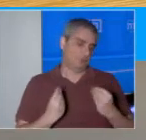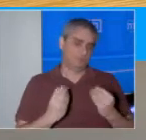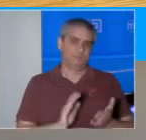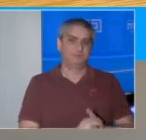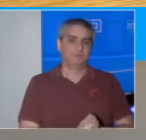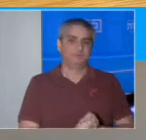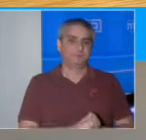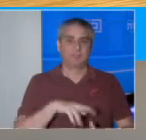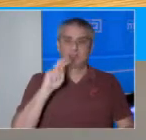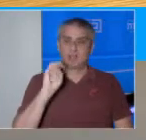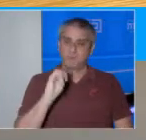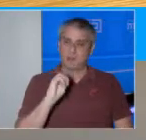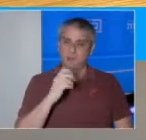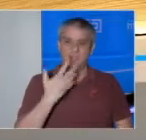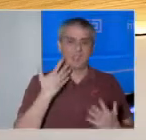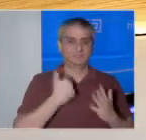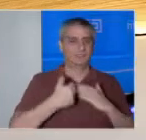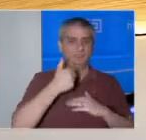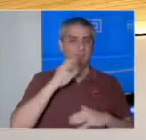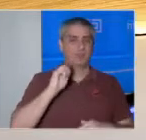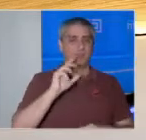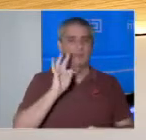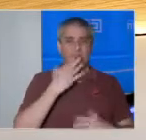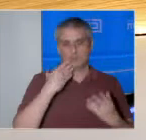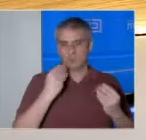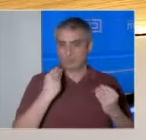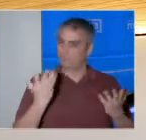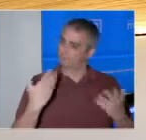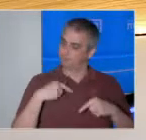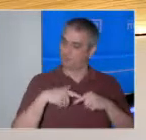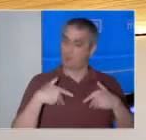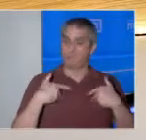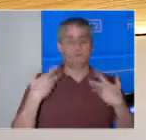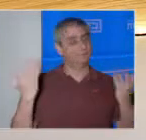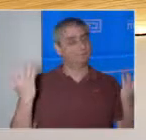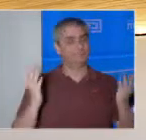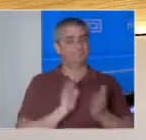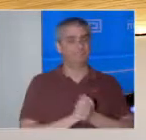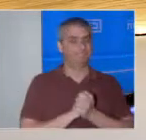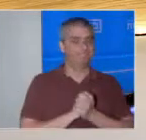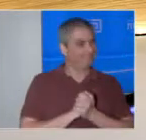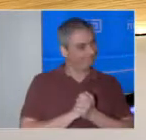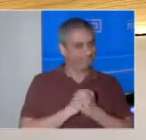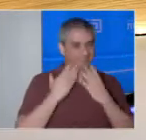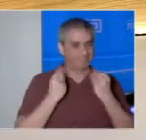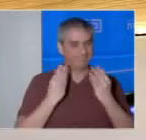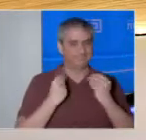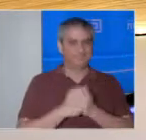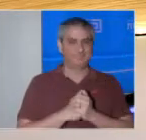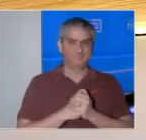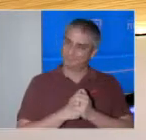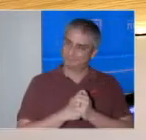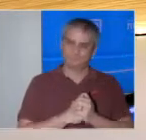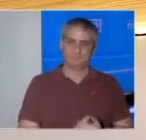בסדר. נחום מליק, חזר ראשיים את האוטק, תודה רבה, והשארת אותי אופטימי, אז אני תודה.